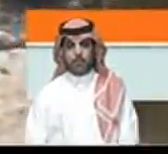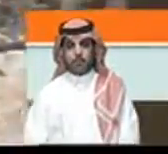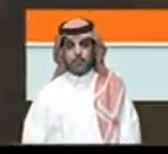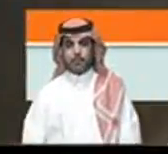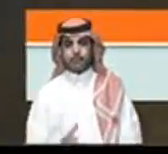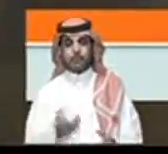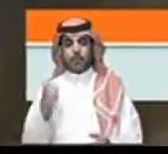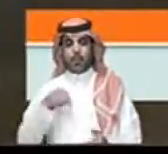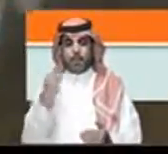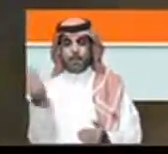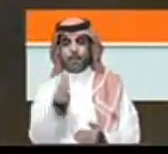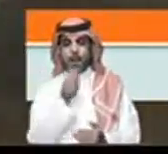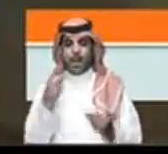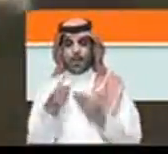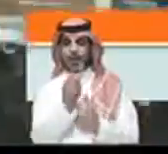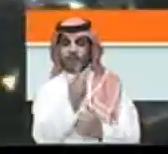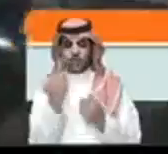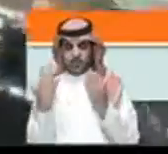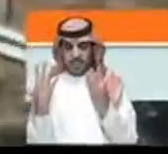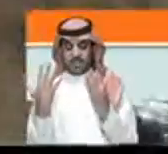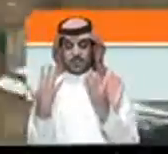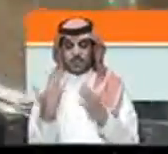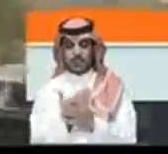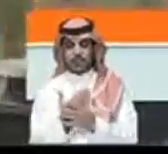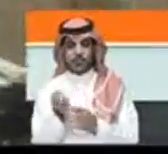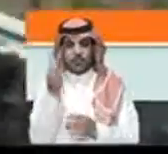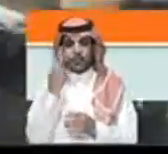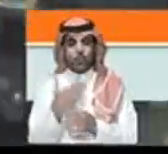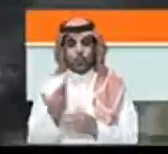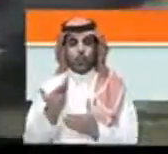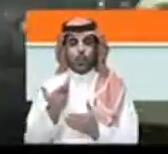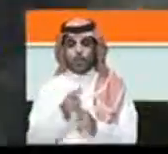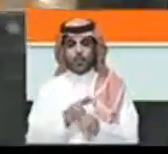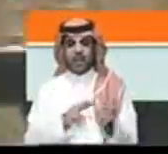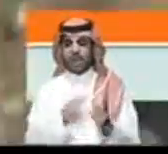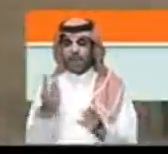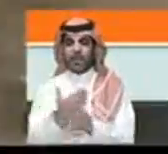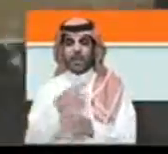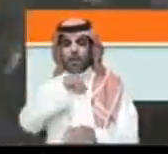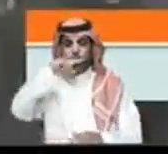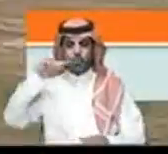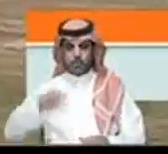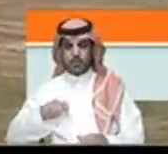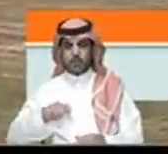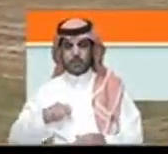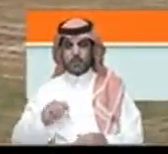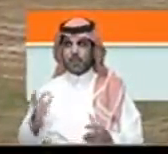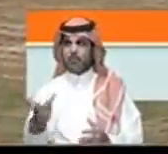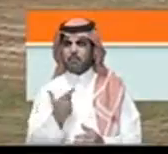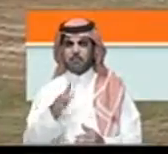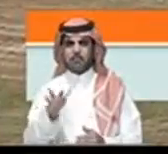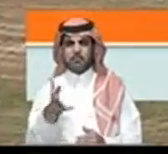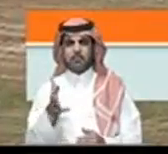ومعرضا رميه الفين وتسعه عشر هو حدث سنوي يقام في مختلف المدن الروسيه ويستعرض احدث ما